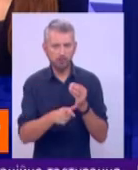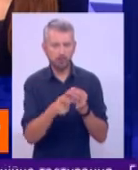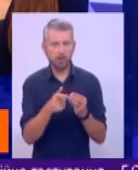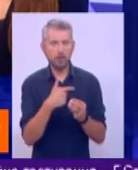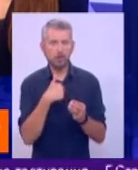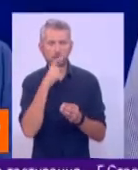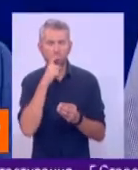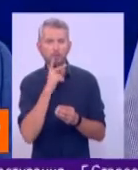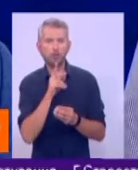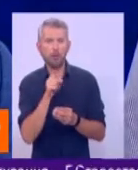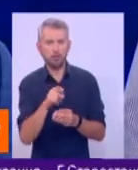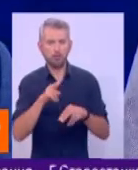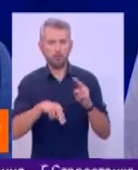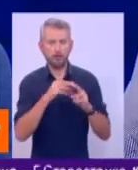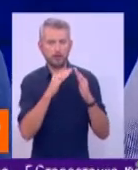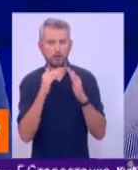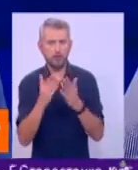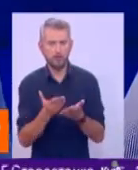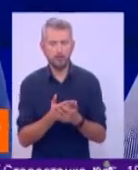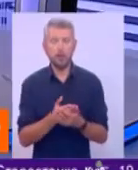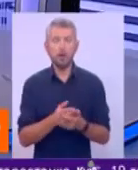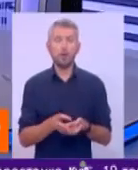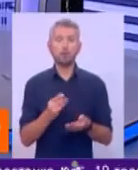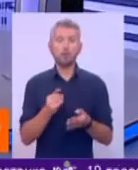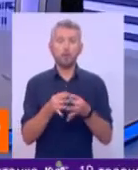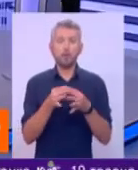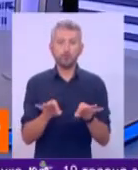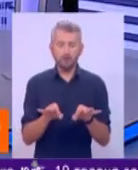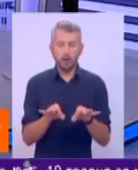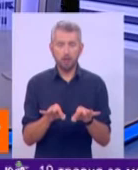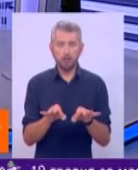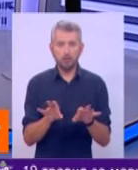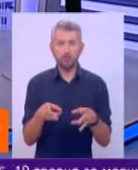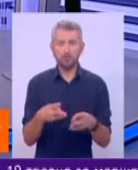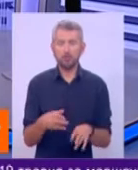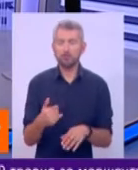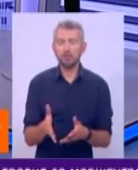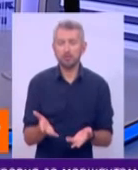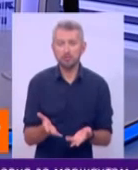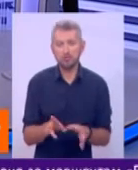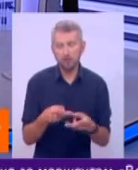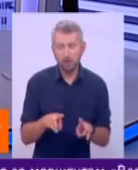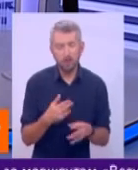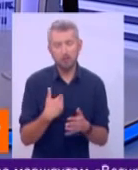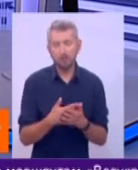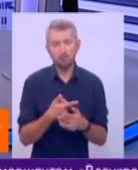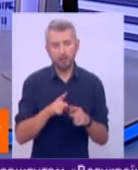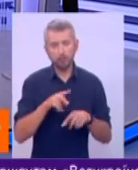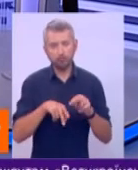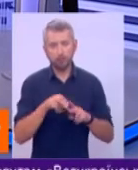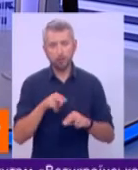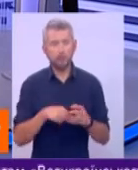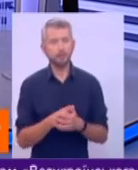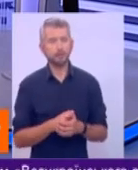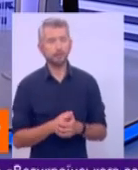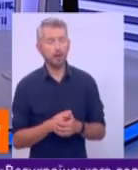как на разломах строятся дома. Ну, разрешение противогазных, да, работ уже не надо. Не надо. Поэтому это строим. Окремое питание. Да, да, вы понимаете,